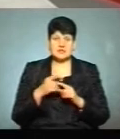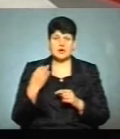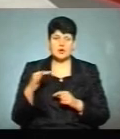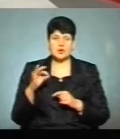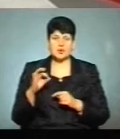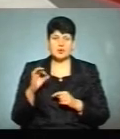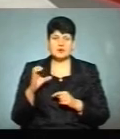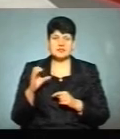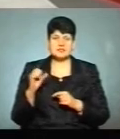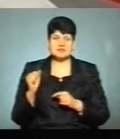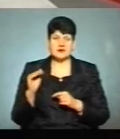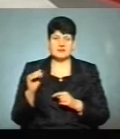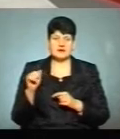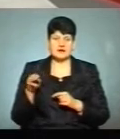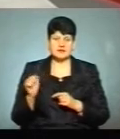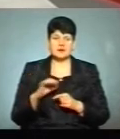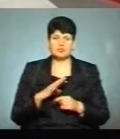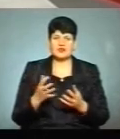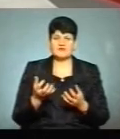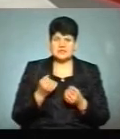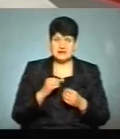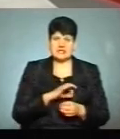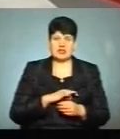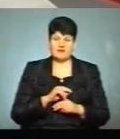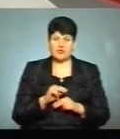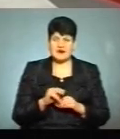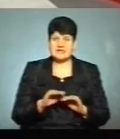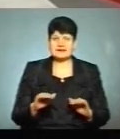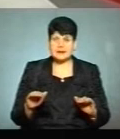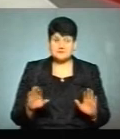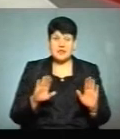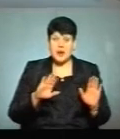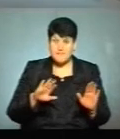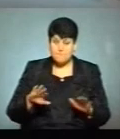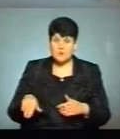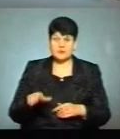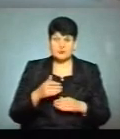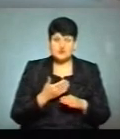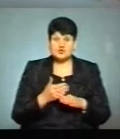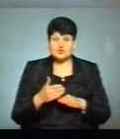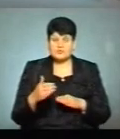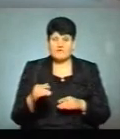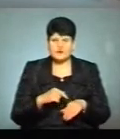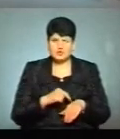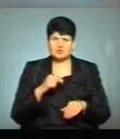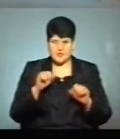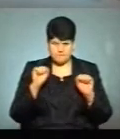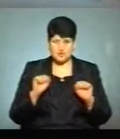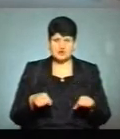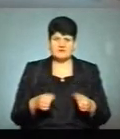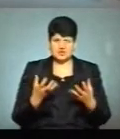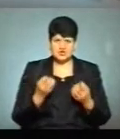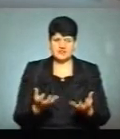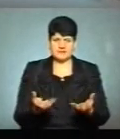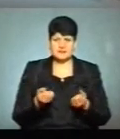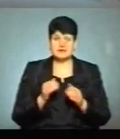якраз була взята на виховання дітей. А потім, коли з часом, з досвідом, вона відчула в собі можливості взяти